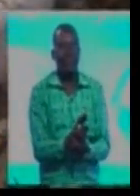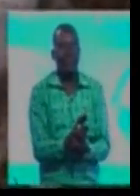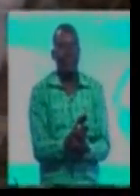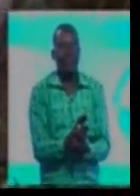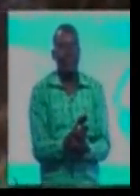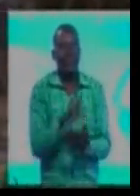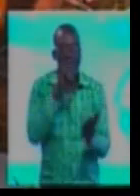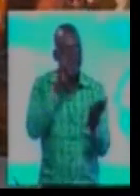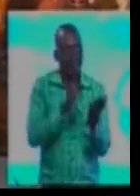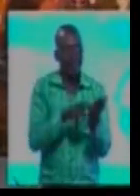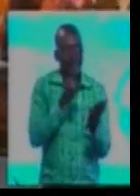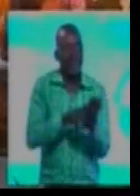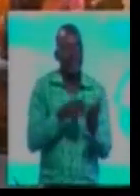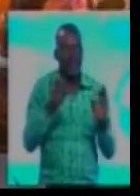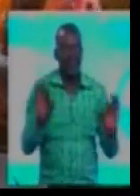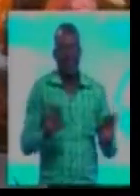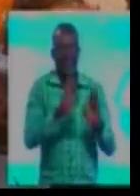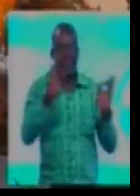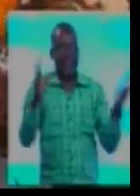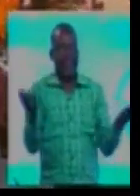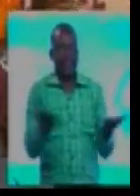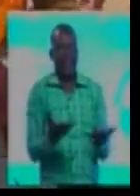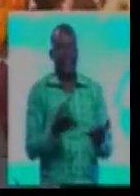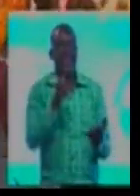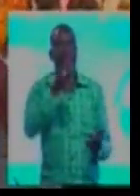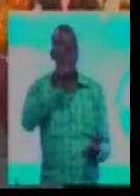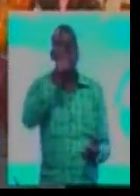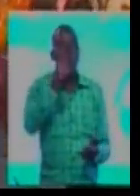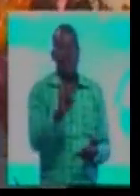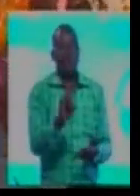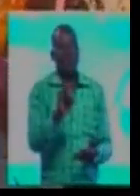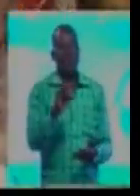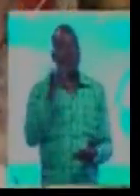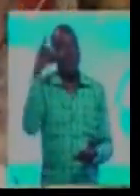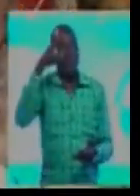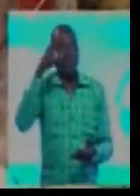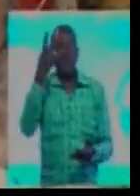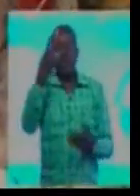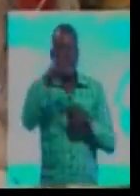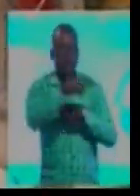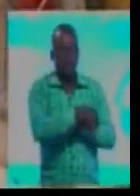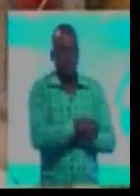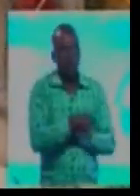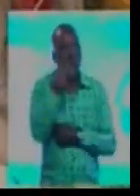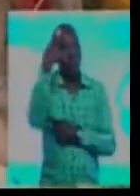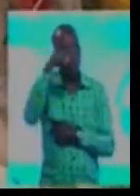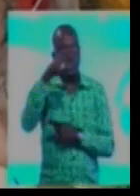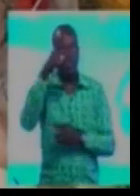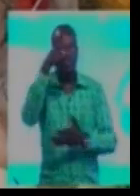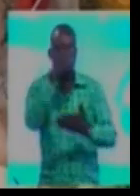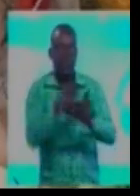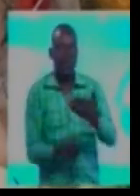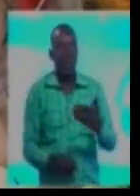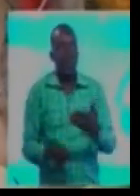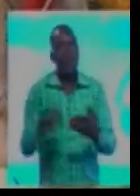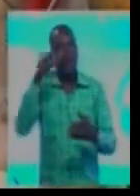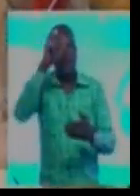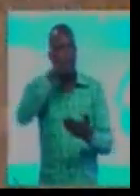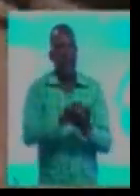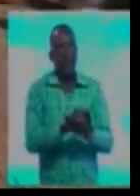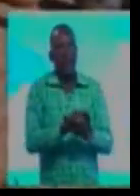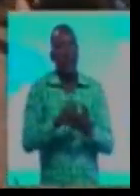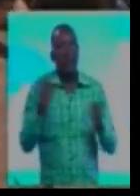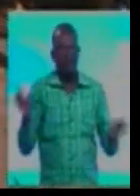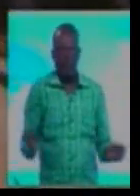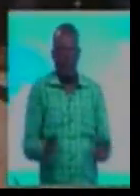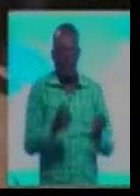Le poulet est en fête ici à Poa. Deux jours pour célébrer les gallinacés, une tribune de valorisation des potentialités